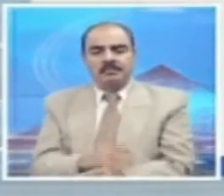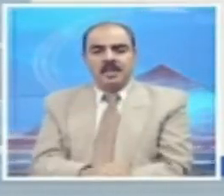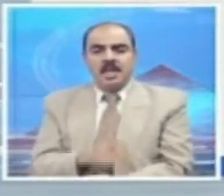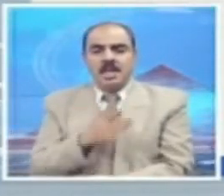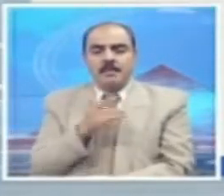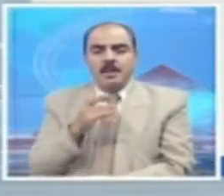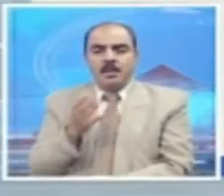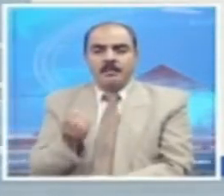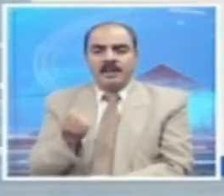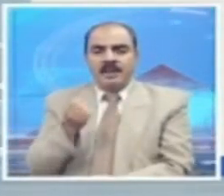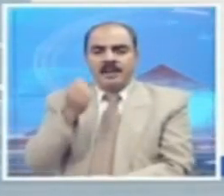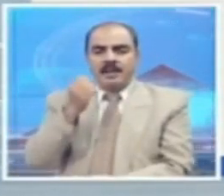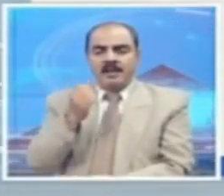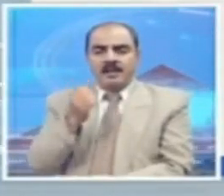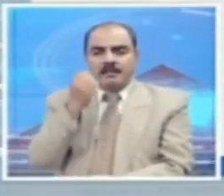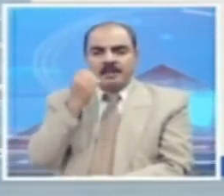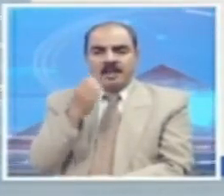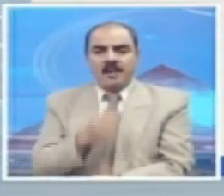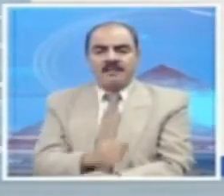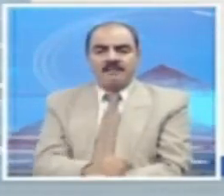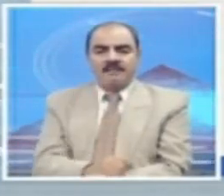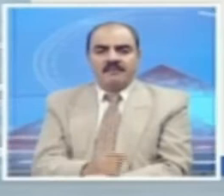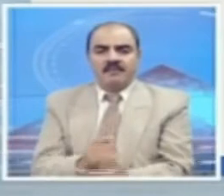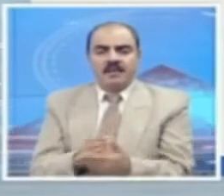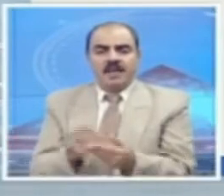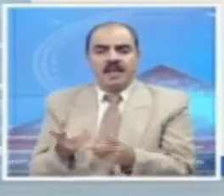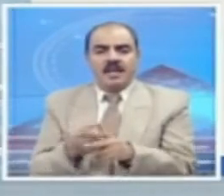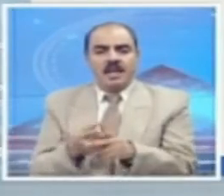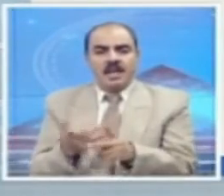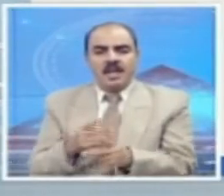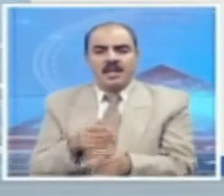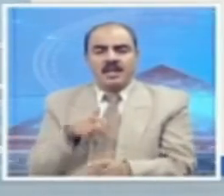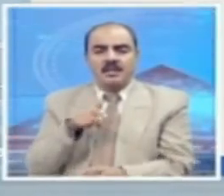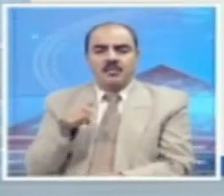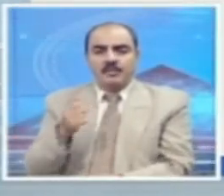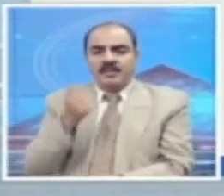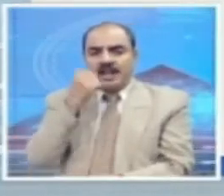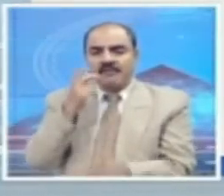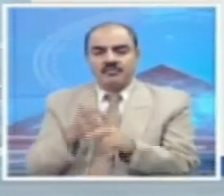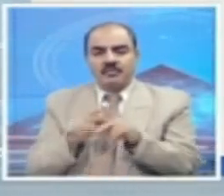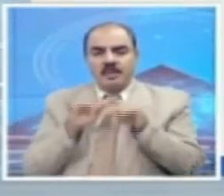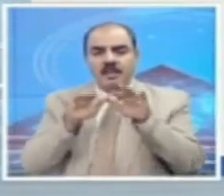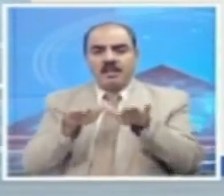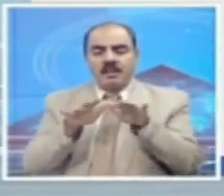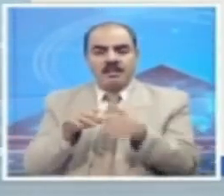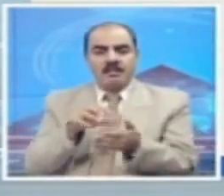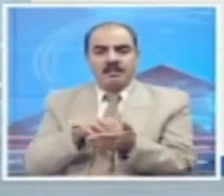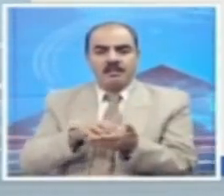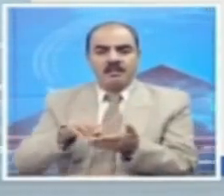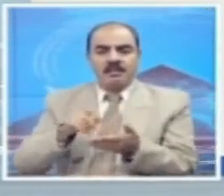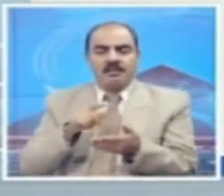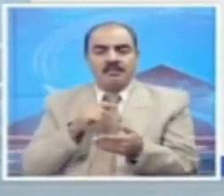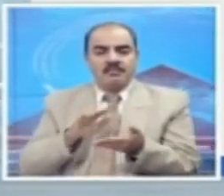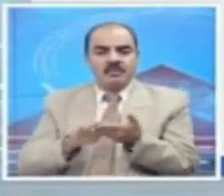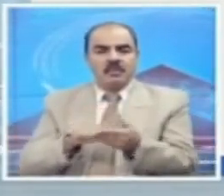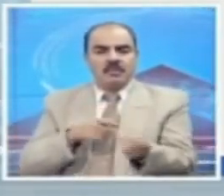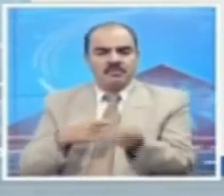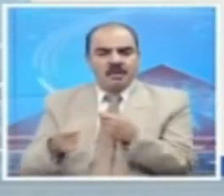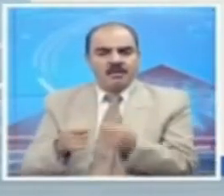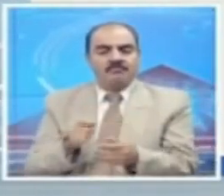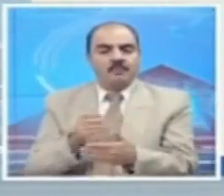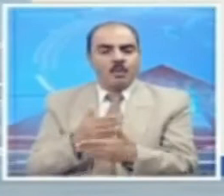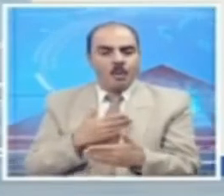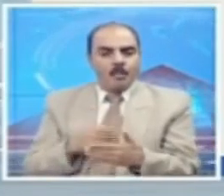تضم 140,000 وحدة سكنية تستوعب نحو 600,000 نسمة بجانب مناطق خدمات تجارية